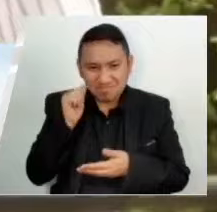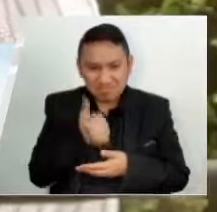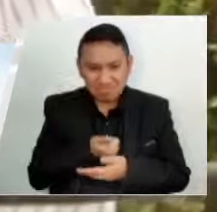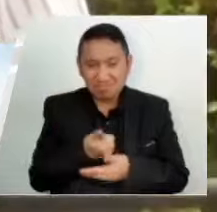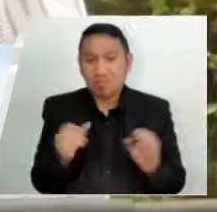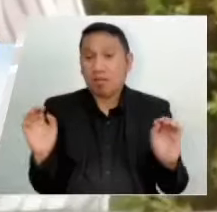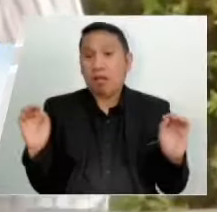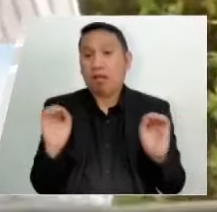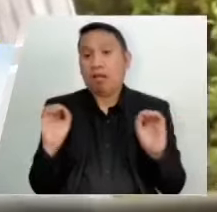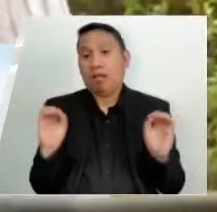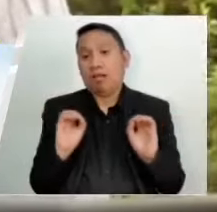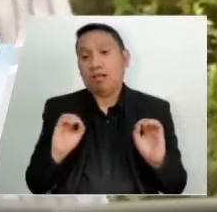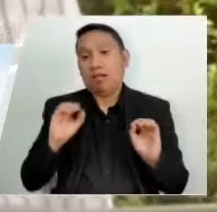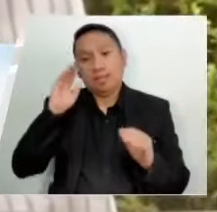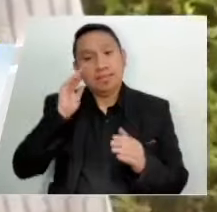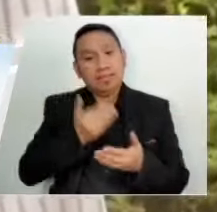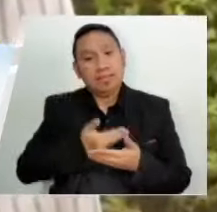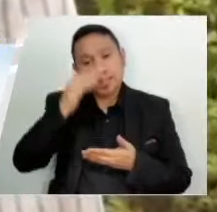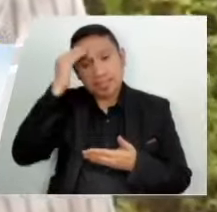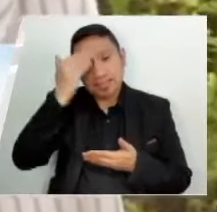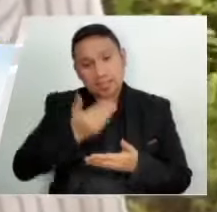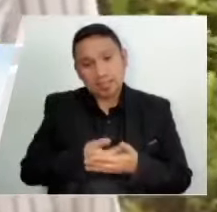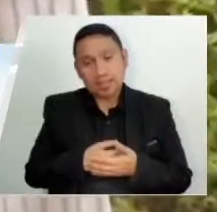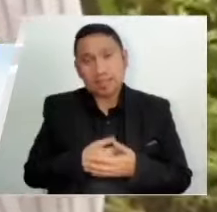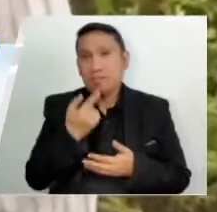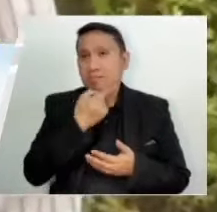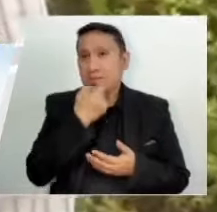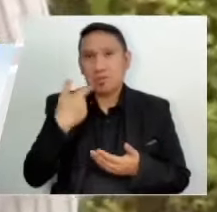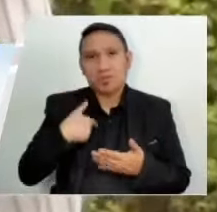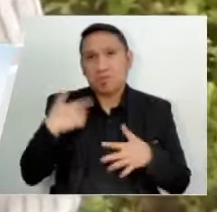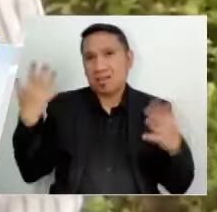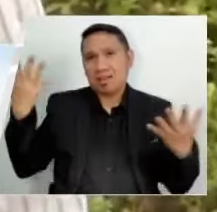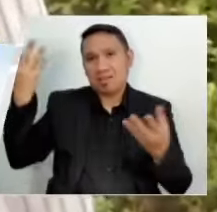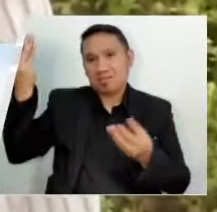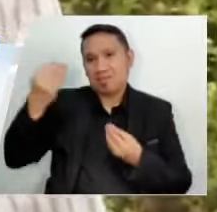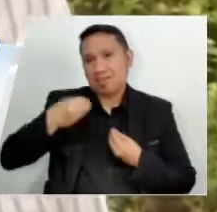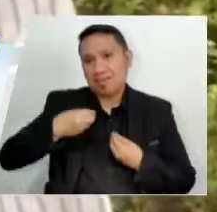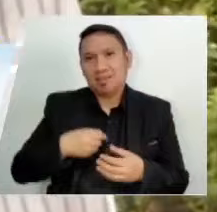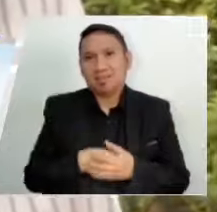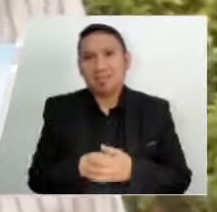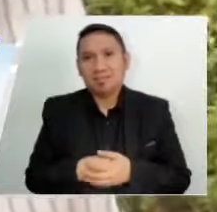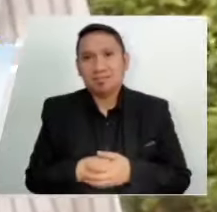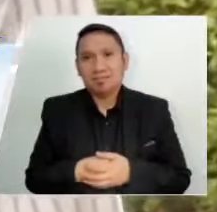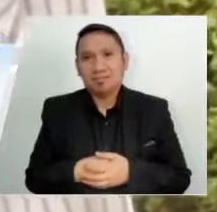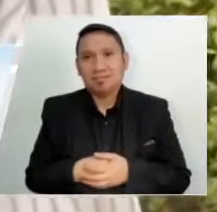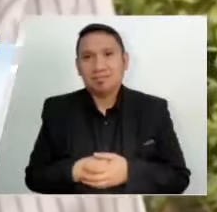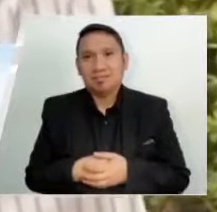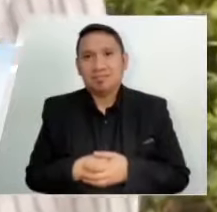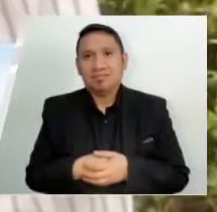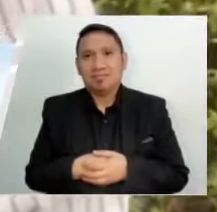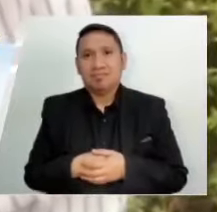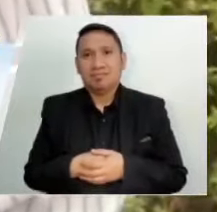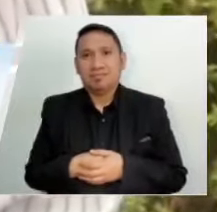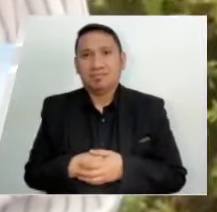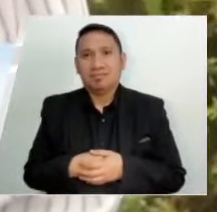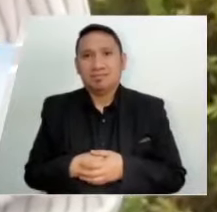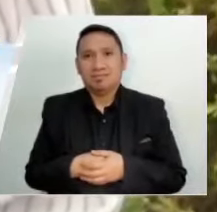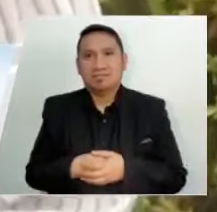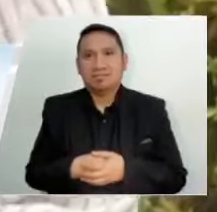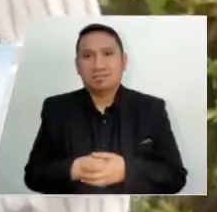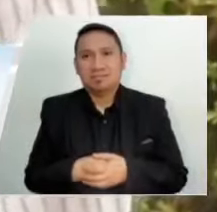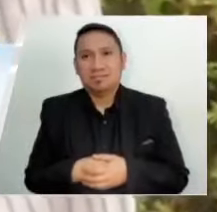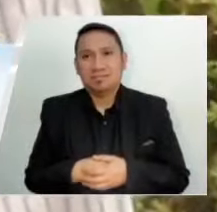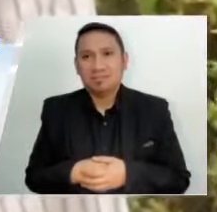bakit hindi ko kayo nagkaanak? Eh, ayaw kami bigyan ng kalati. Oo, kaya enjoy life lang kami dalawa. Ano